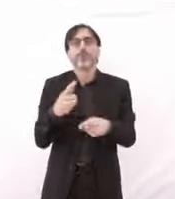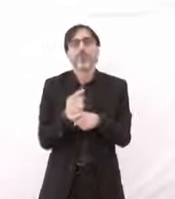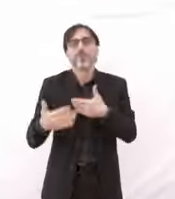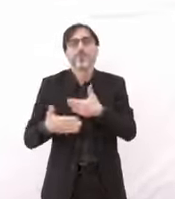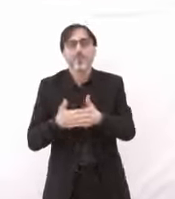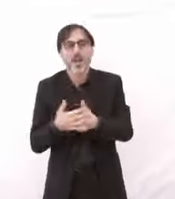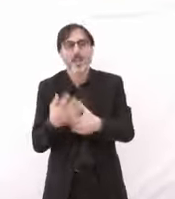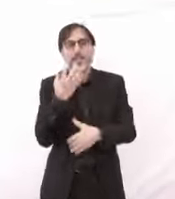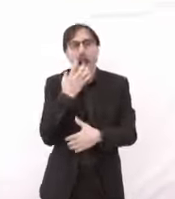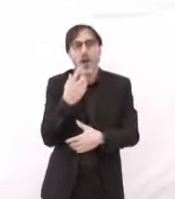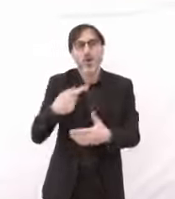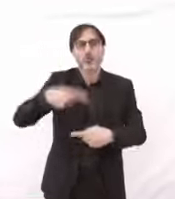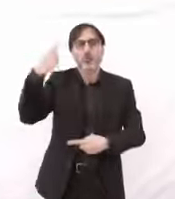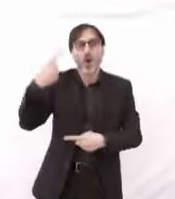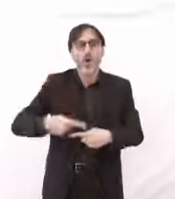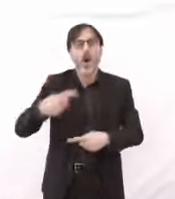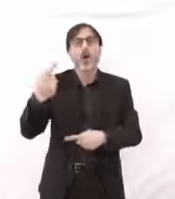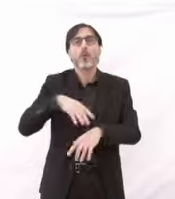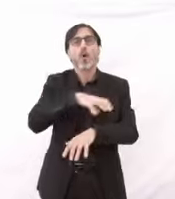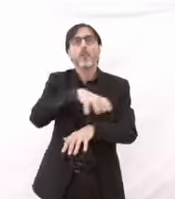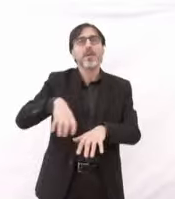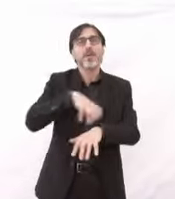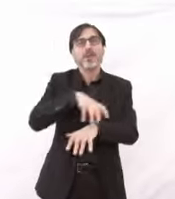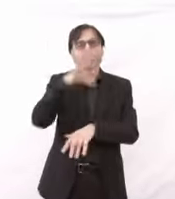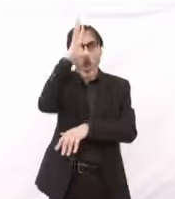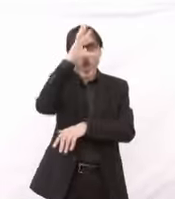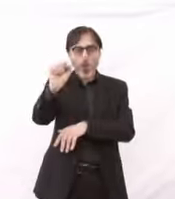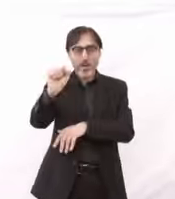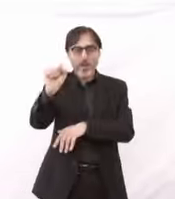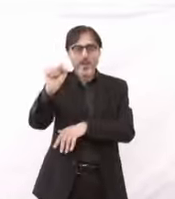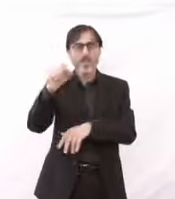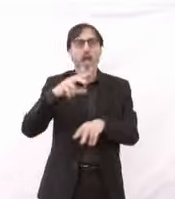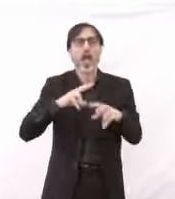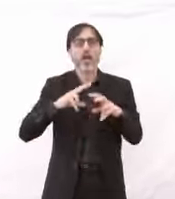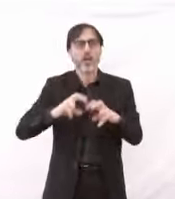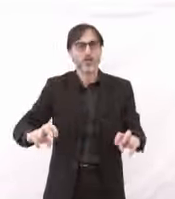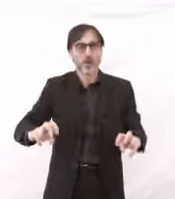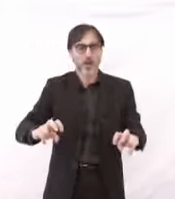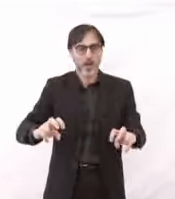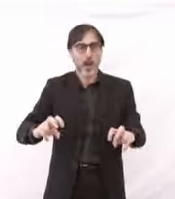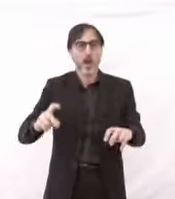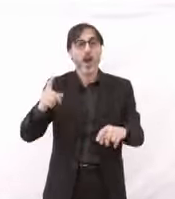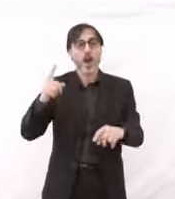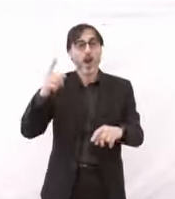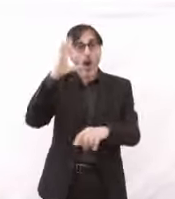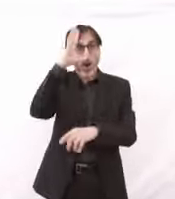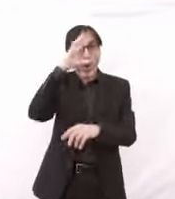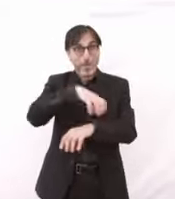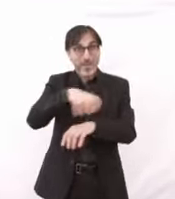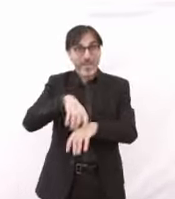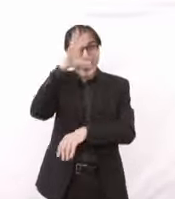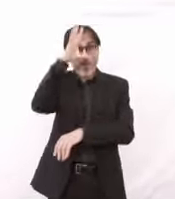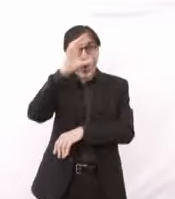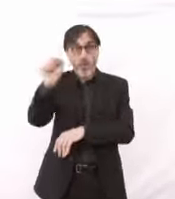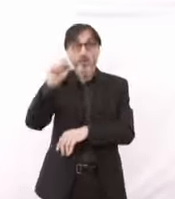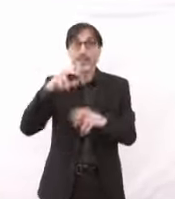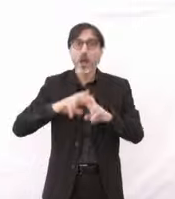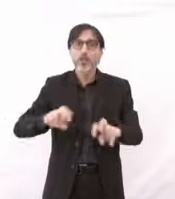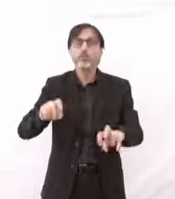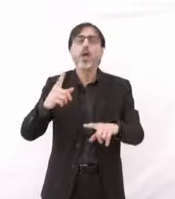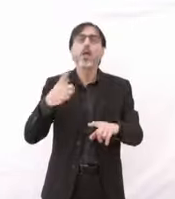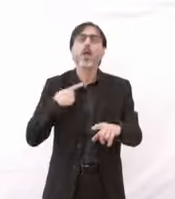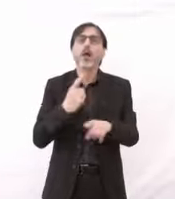verso questa giornata, e anche del Ministero dell'Università e della Ricerca. Rispetto al Ministero dell'Università e della Ricerca,